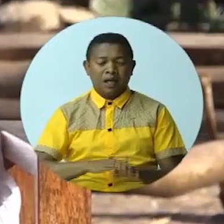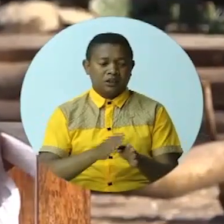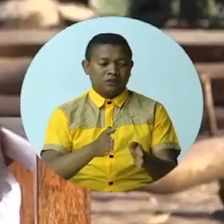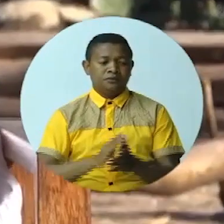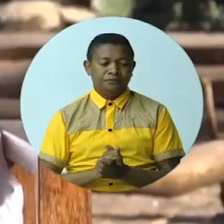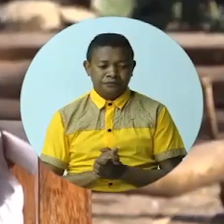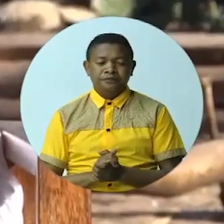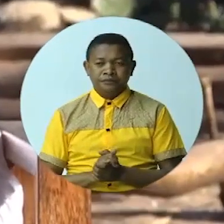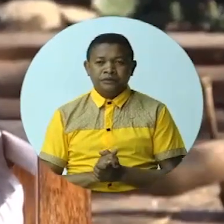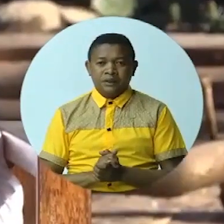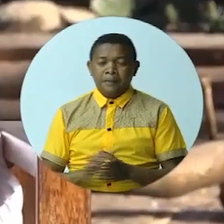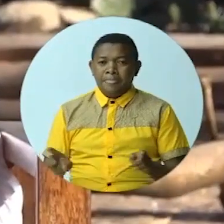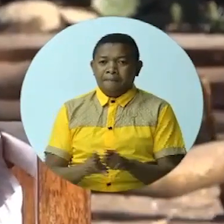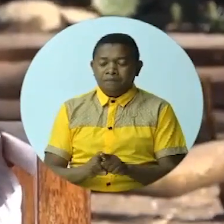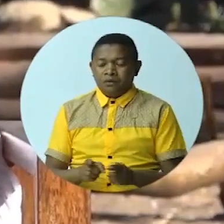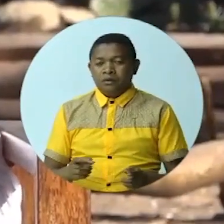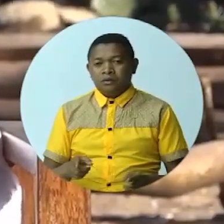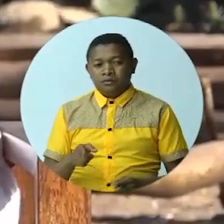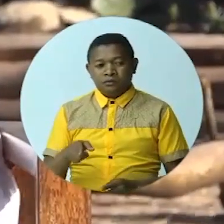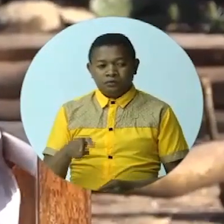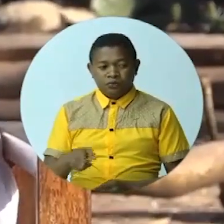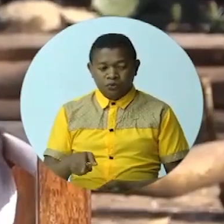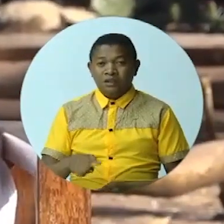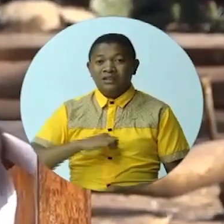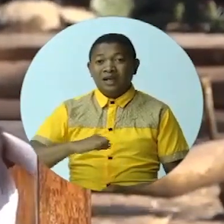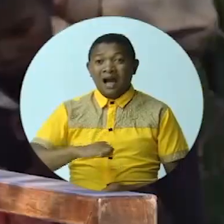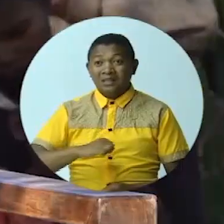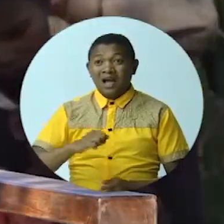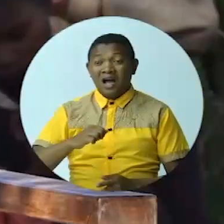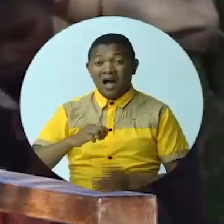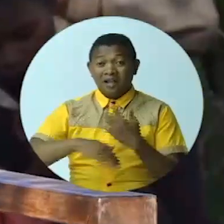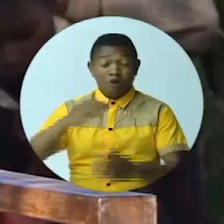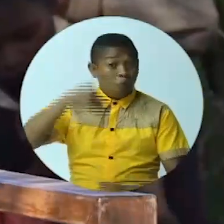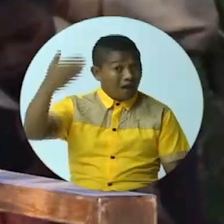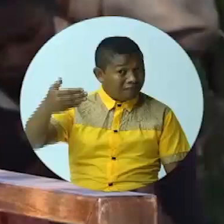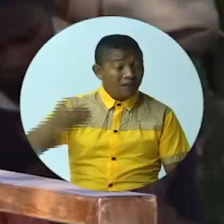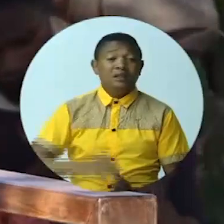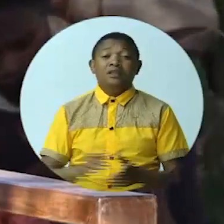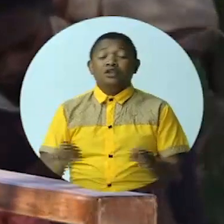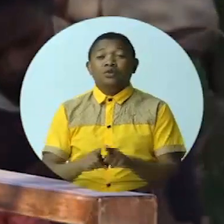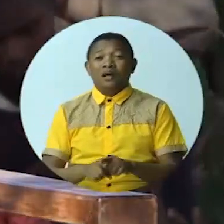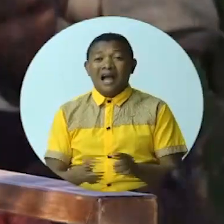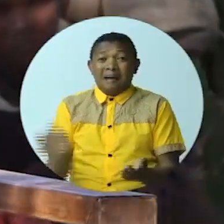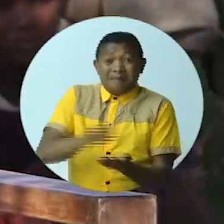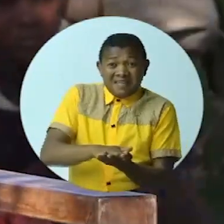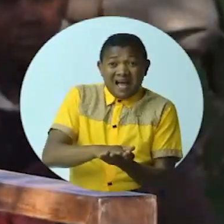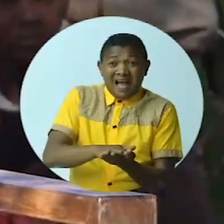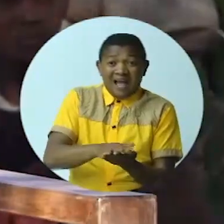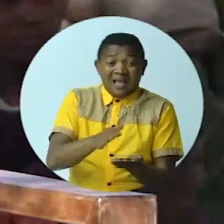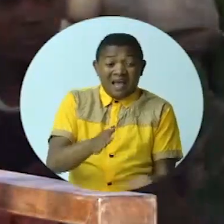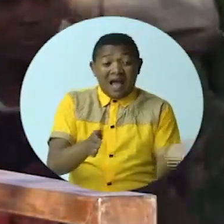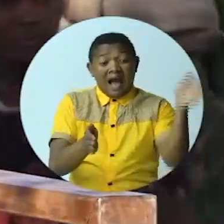zavatra ho ataotsika ampihana ny fodidrafitra asa mba hoentina mahazo